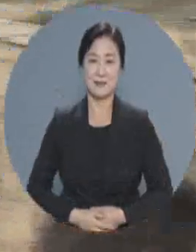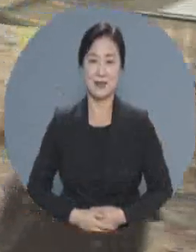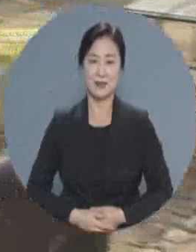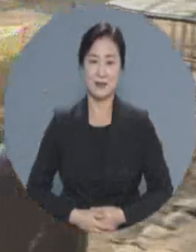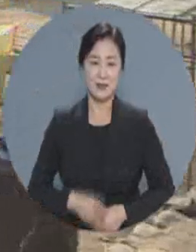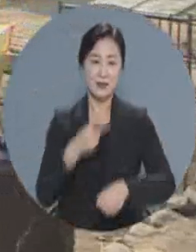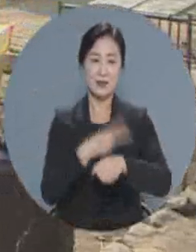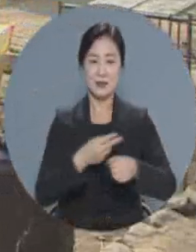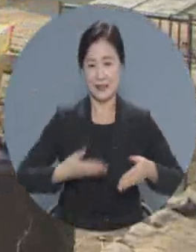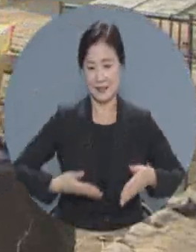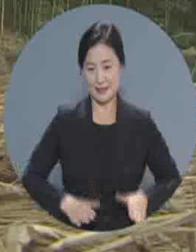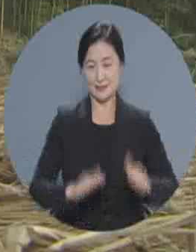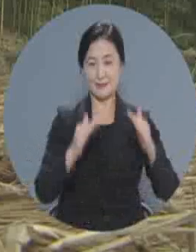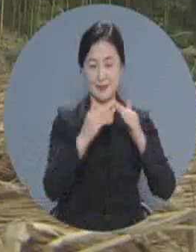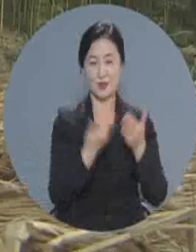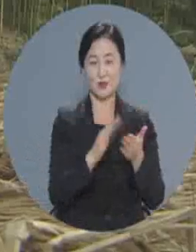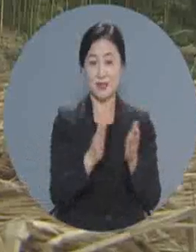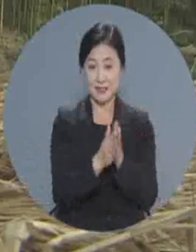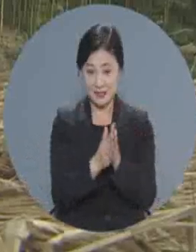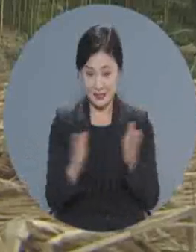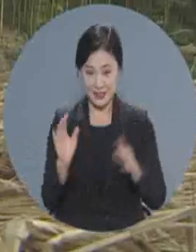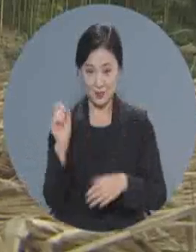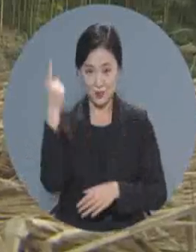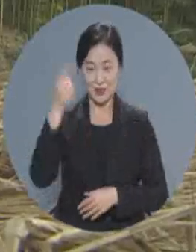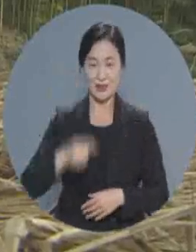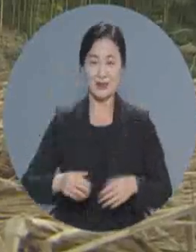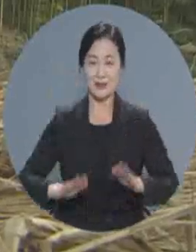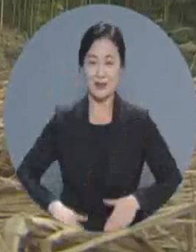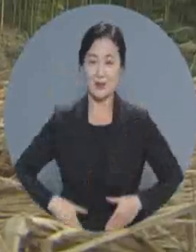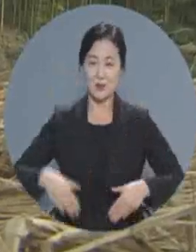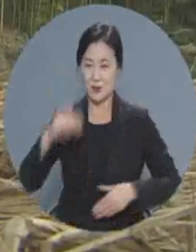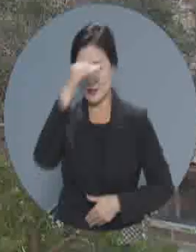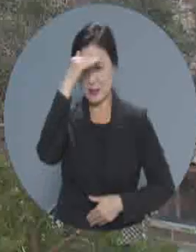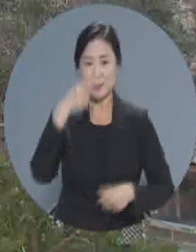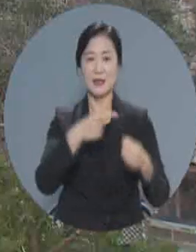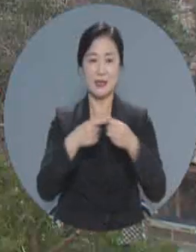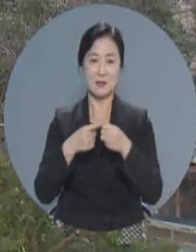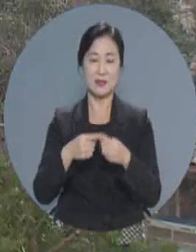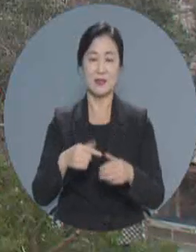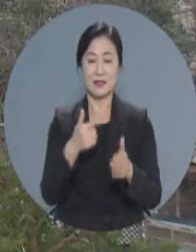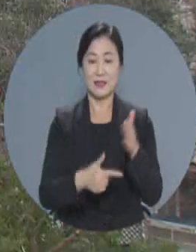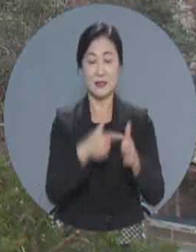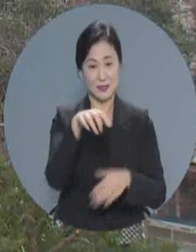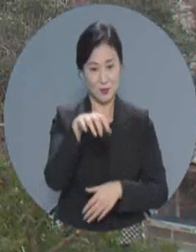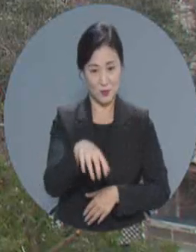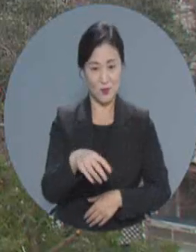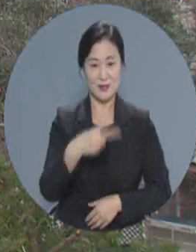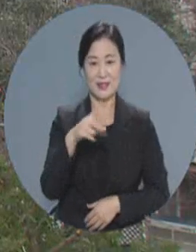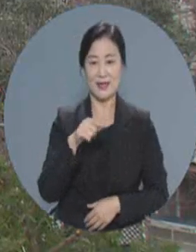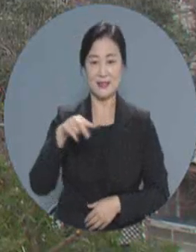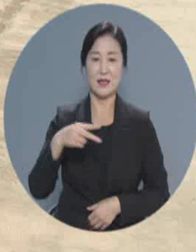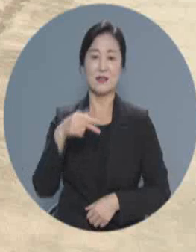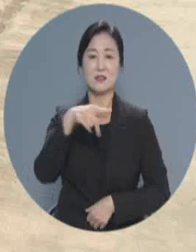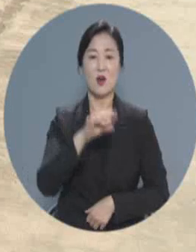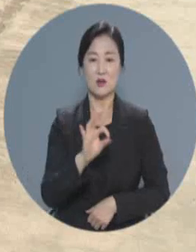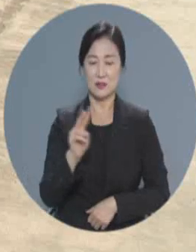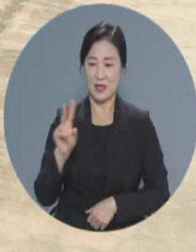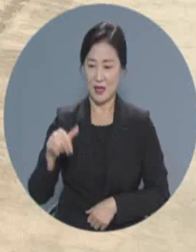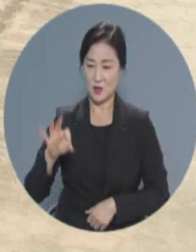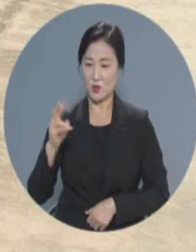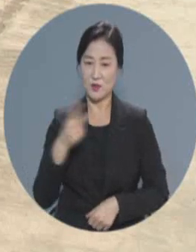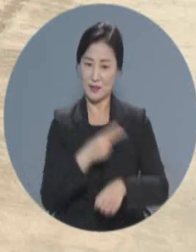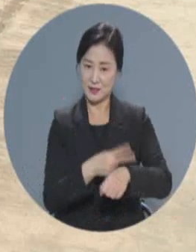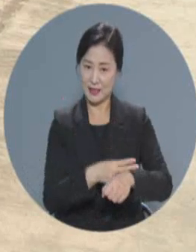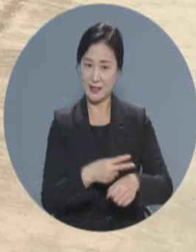영랑생가의 이영입기를 시작으로 남도답사 1번지 전남 강진에서는 사산 정약용이 머물던 사이제 등 지역